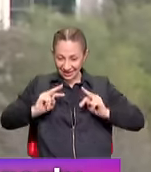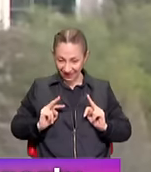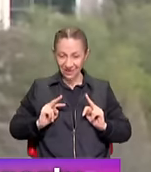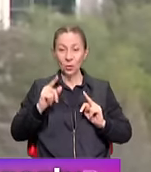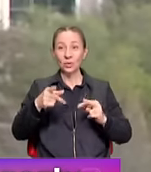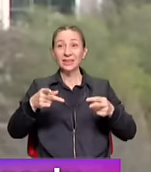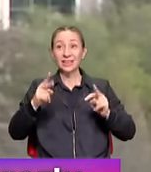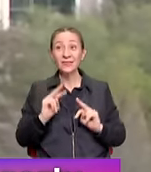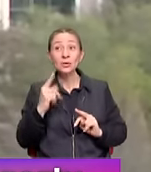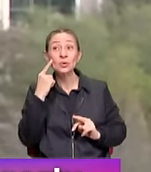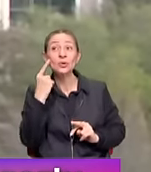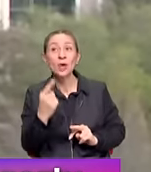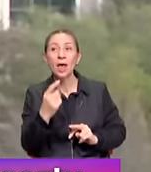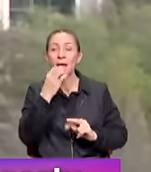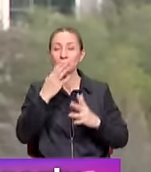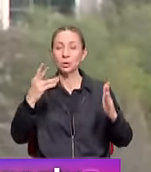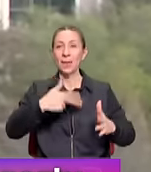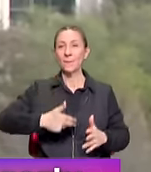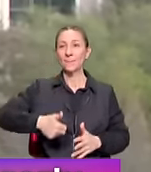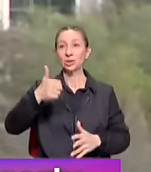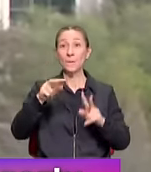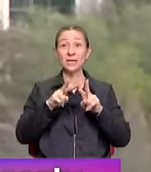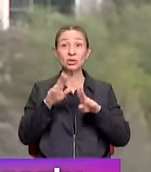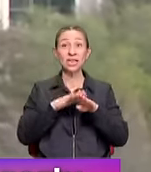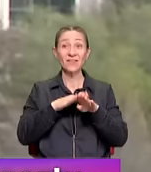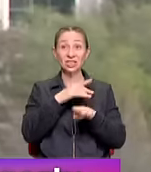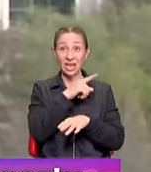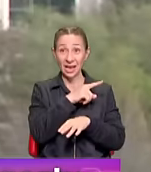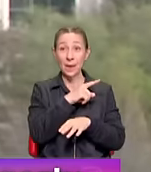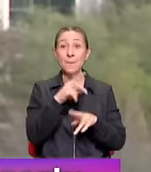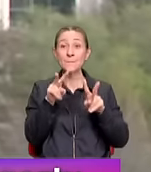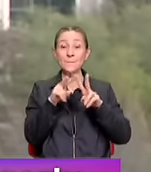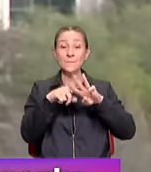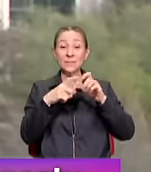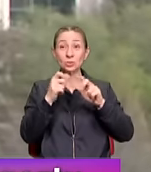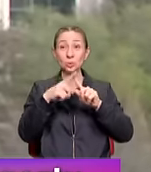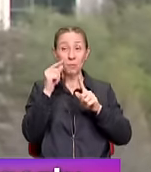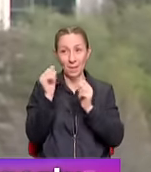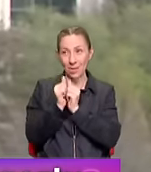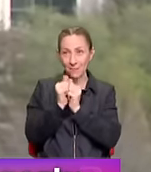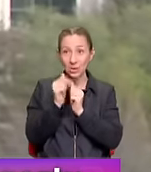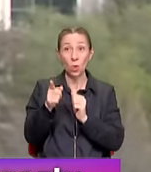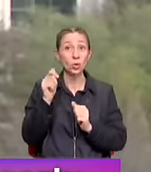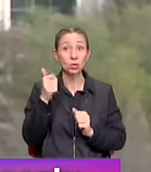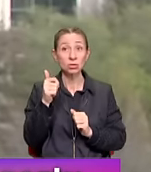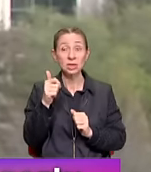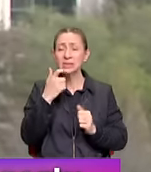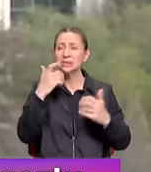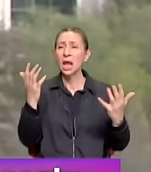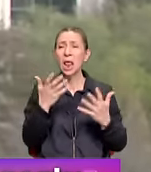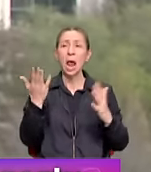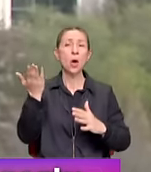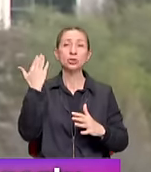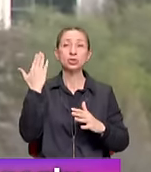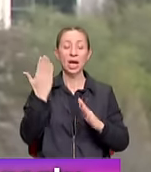devir teslim gününde Ankara Büyükşehir Belediye Başkanı Mansur Yavaş da Mesut Özarslan'ın yanındaydı ve o gün seneler